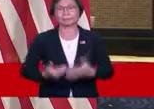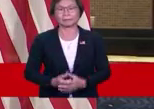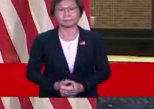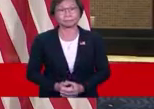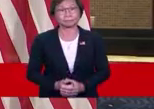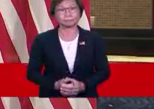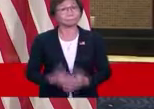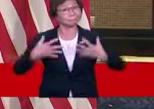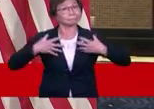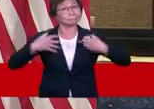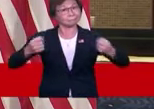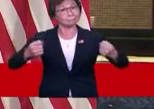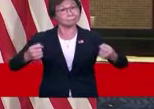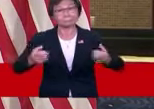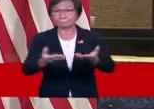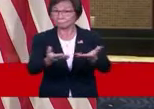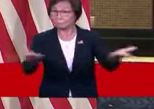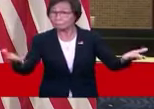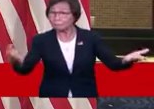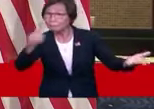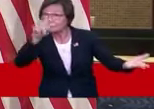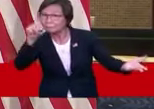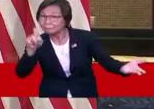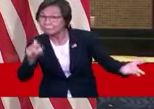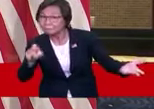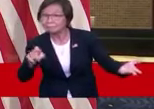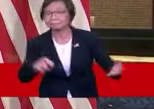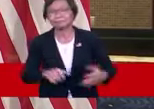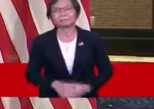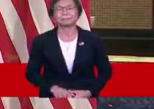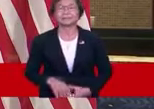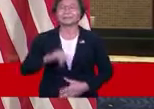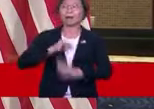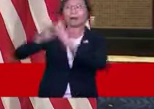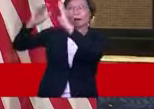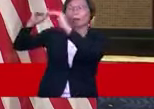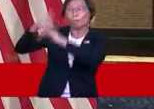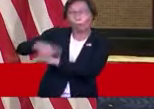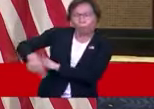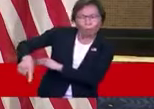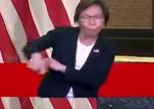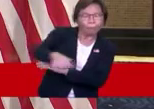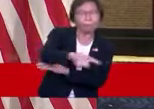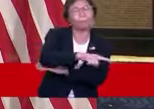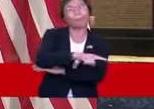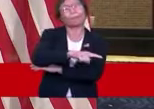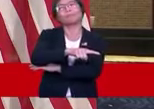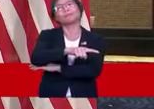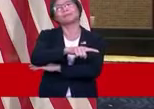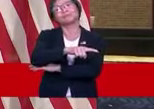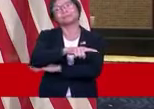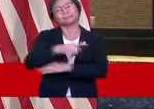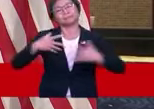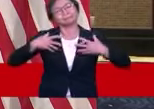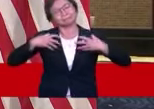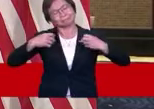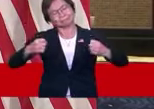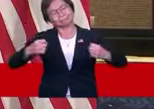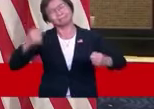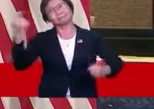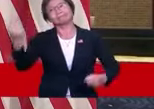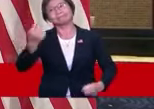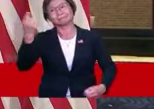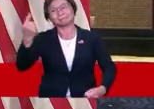Apakah bahwa semua sehabis dari dance dari Syekh sekalian sehat